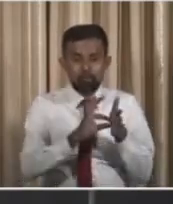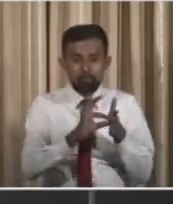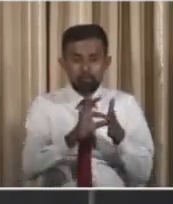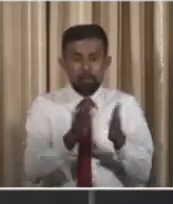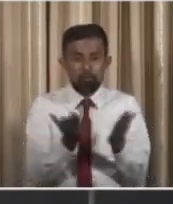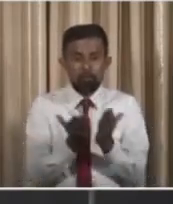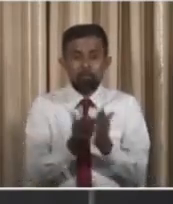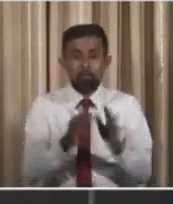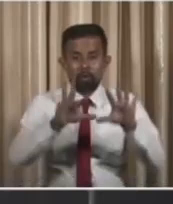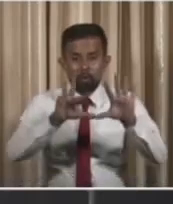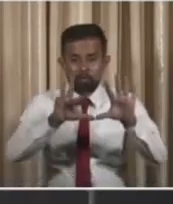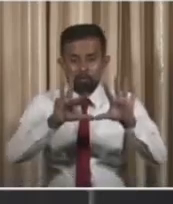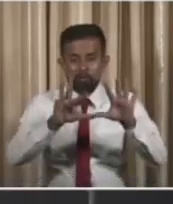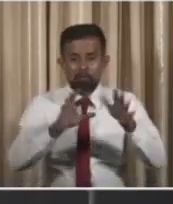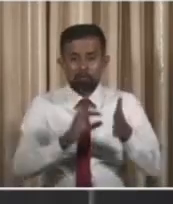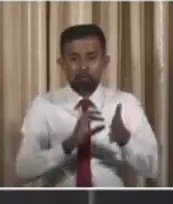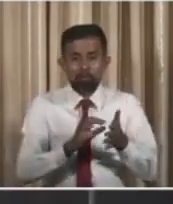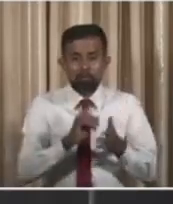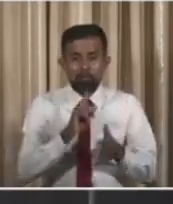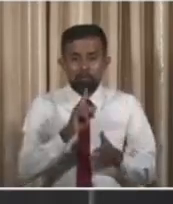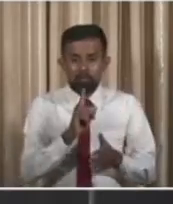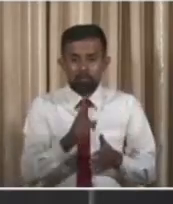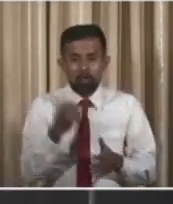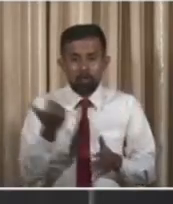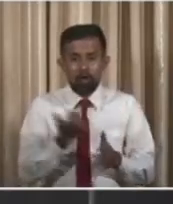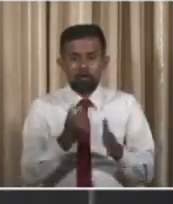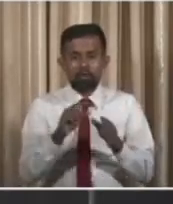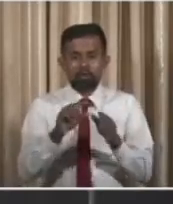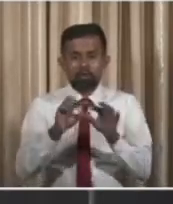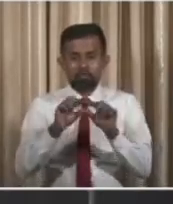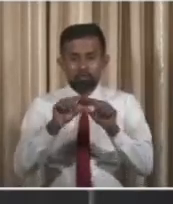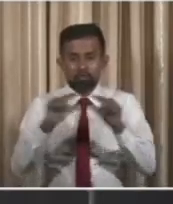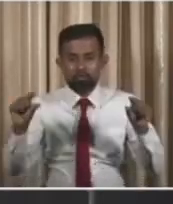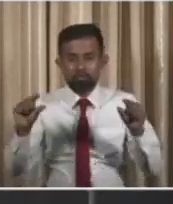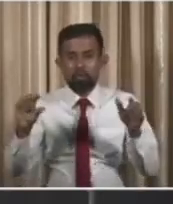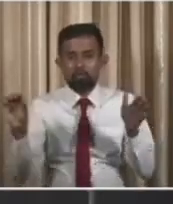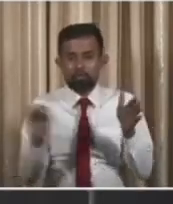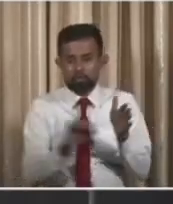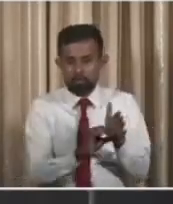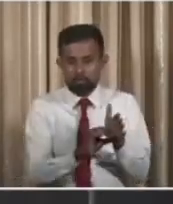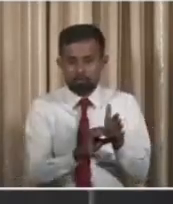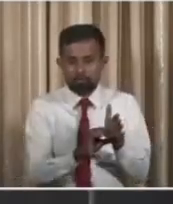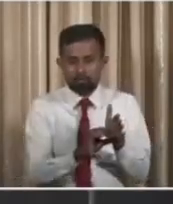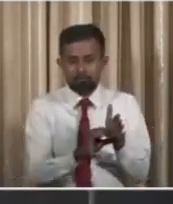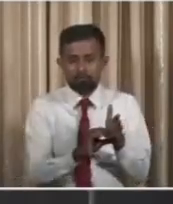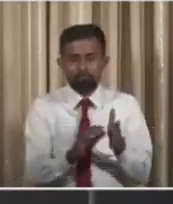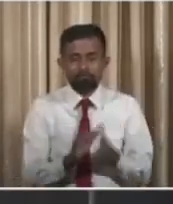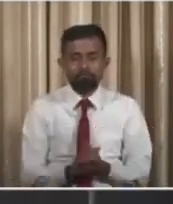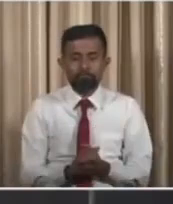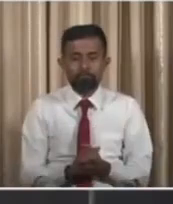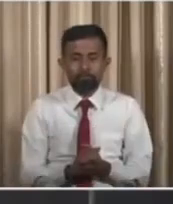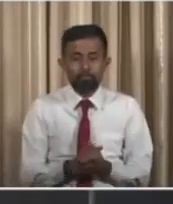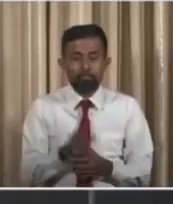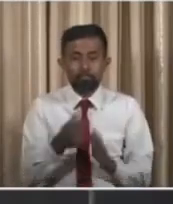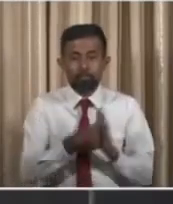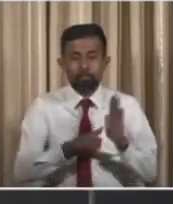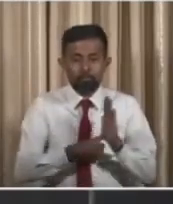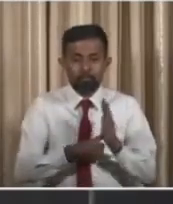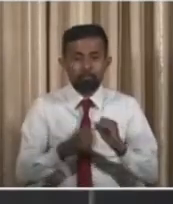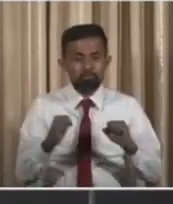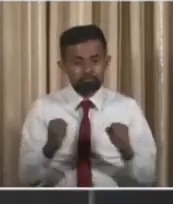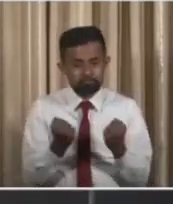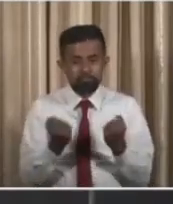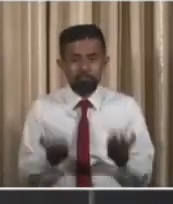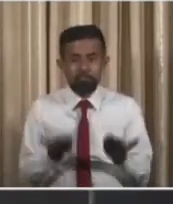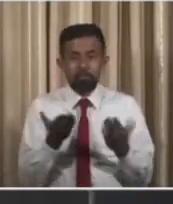pitu name me kapi kieno alut wakantia klesa danda kiela garu sababatu mea me ma panata balat maka